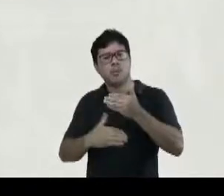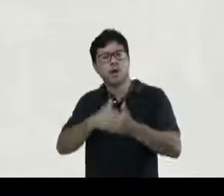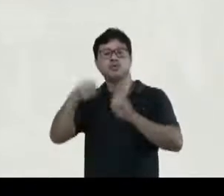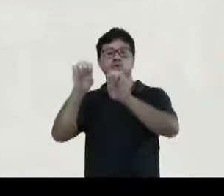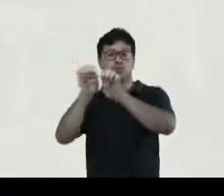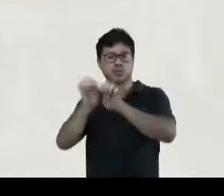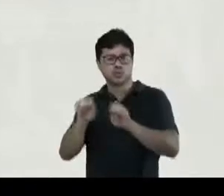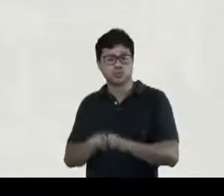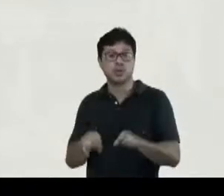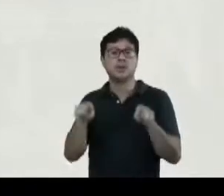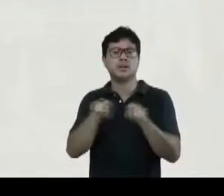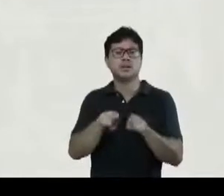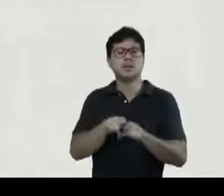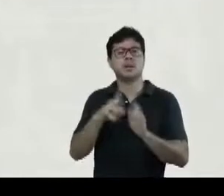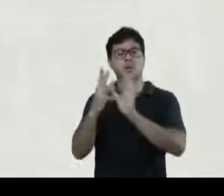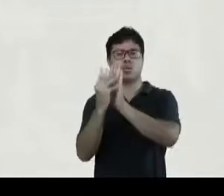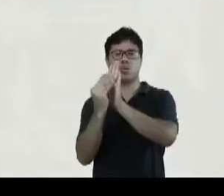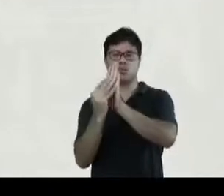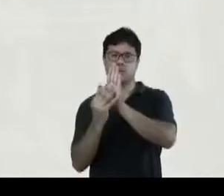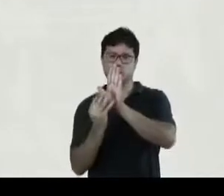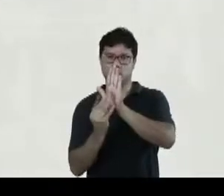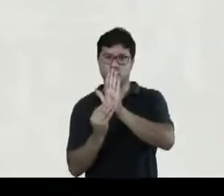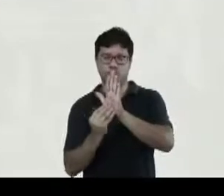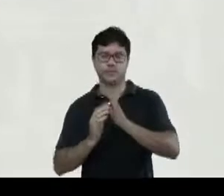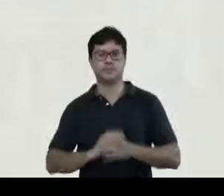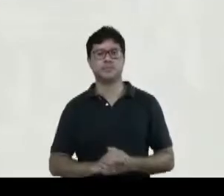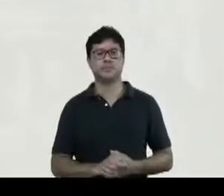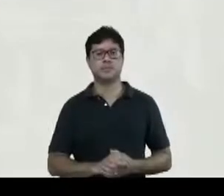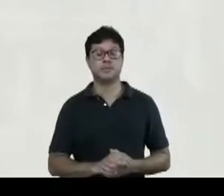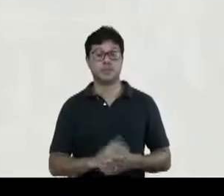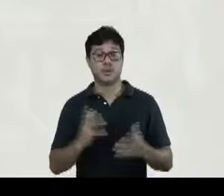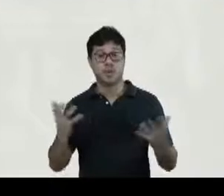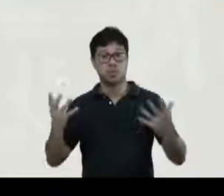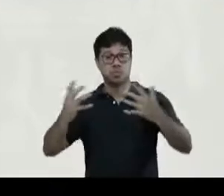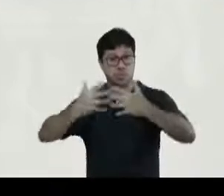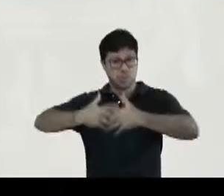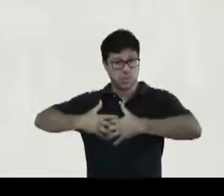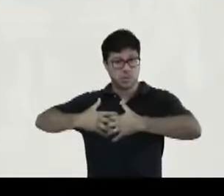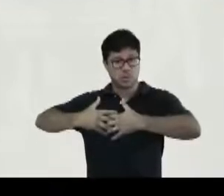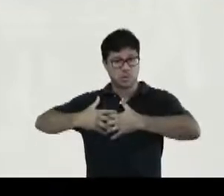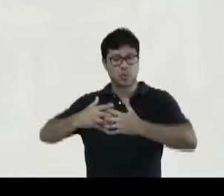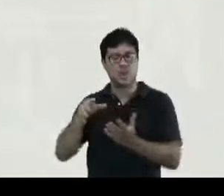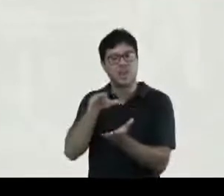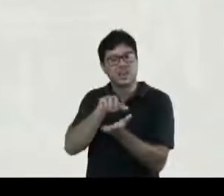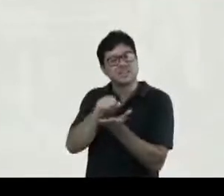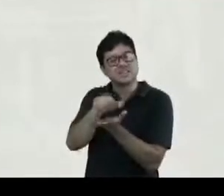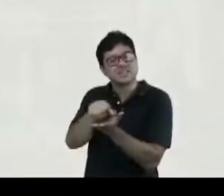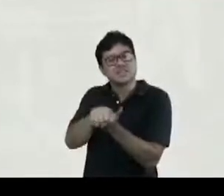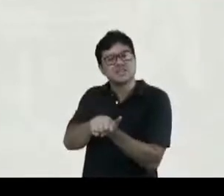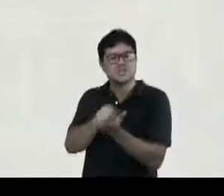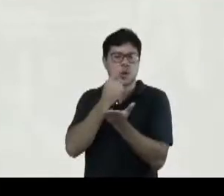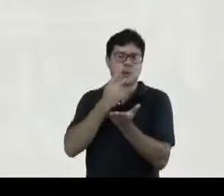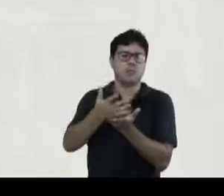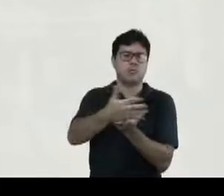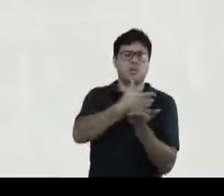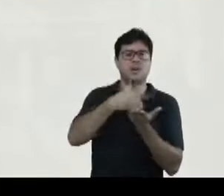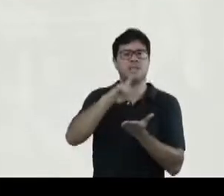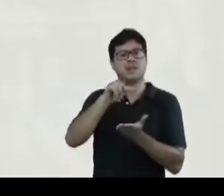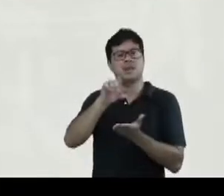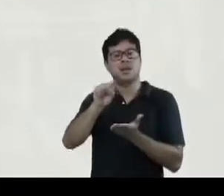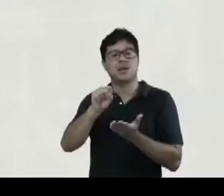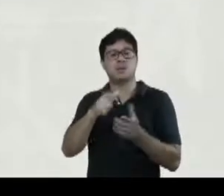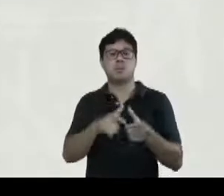Die Integration all dieser Aufnahmen bzw. Daten in größere Einheiten,